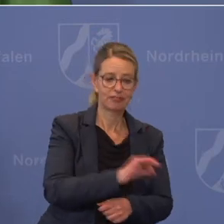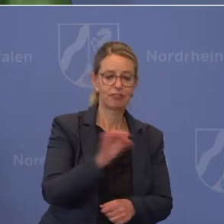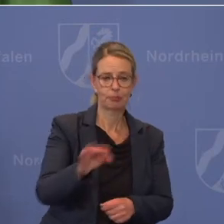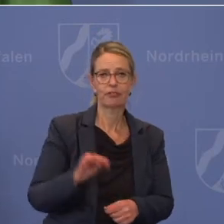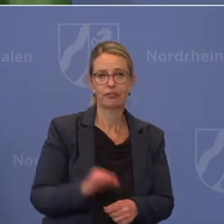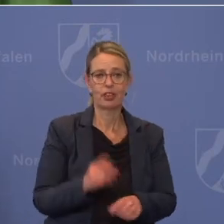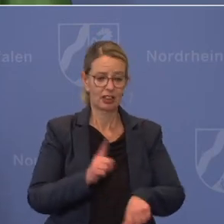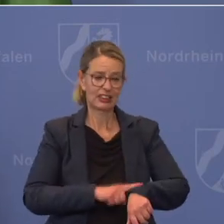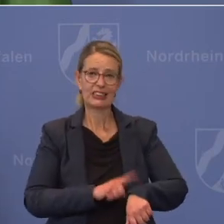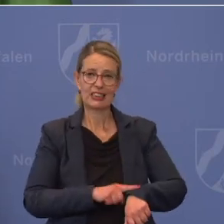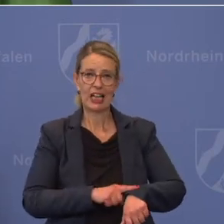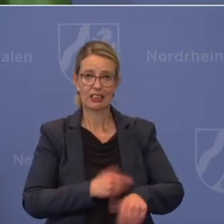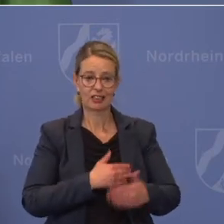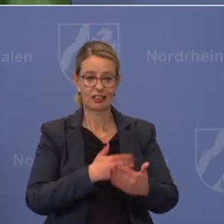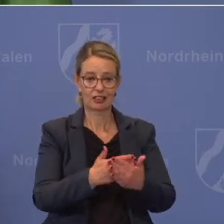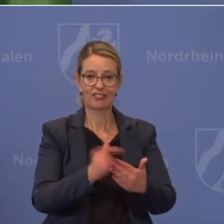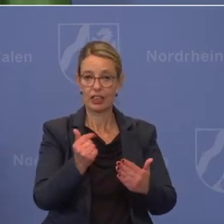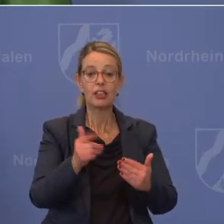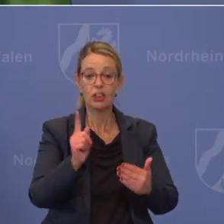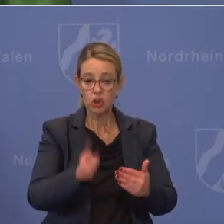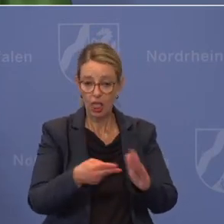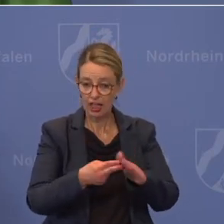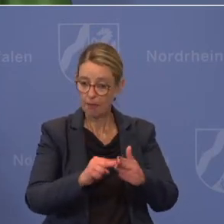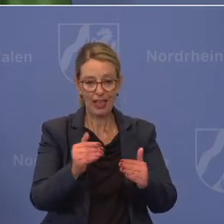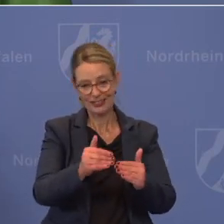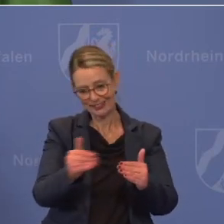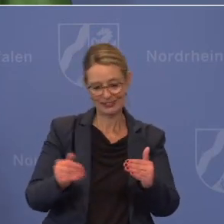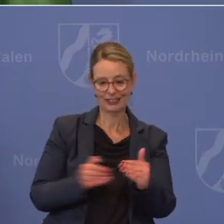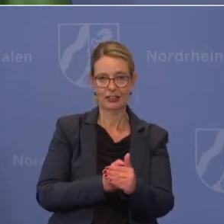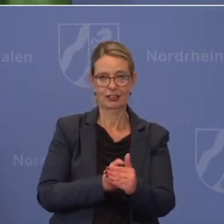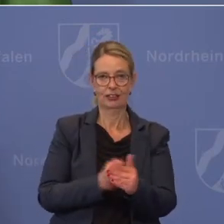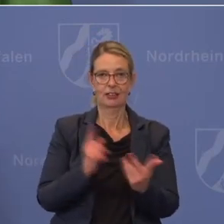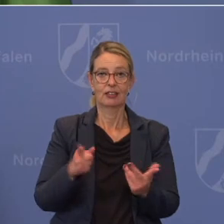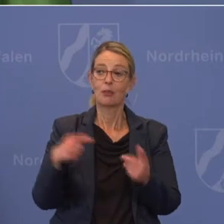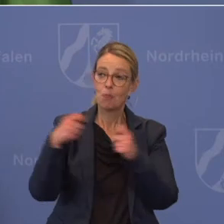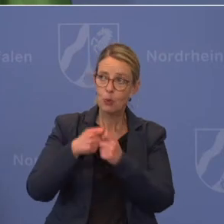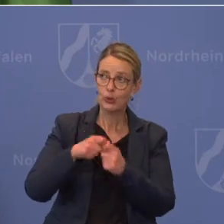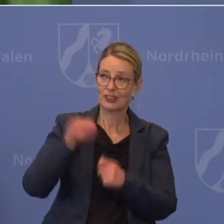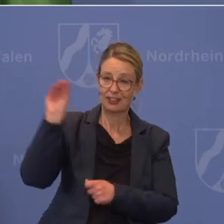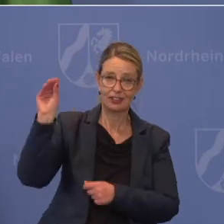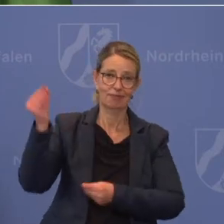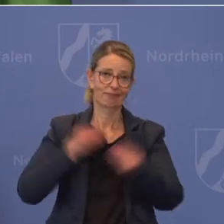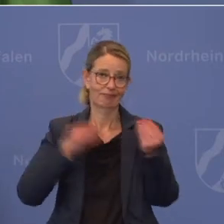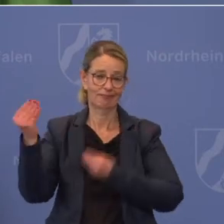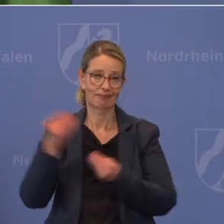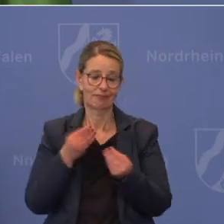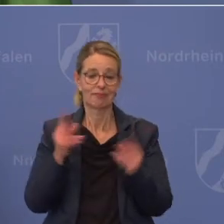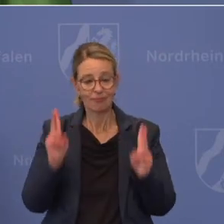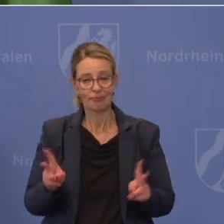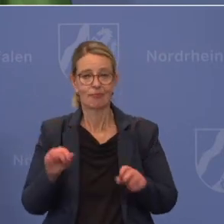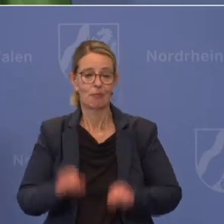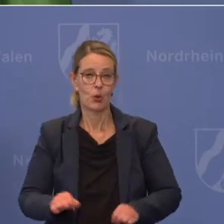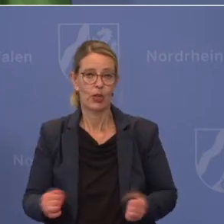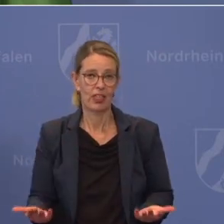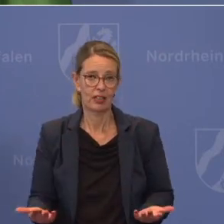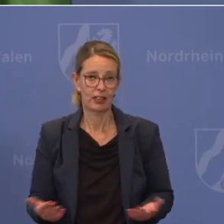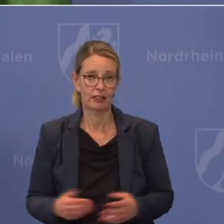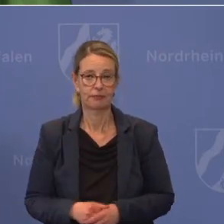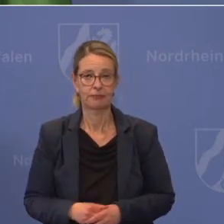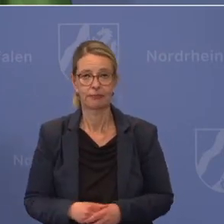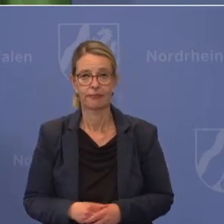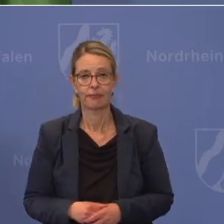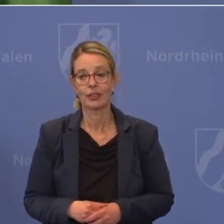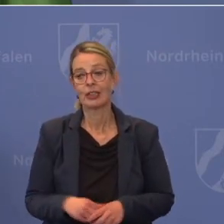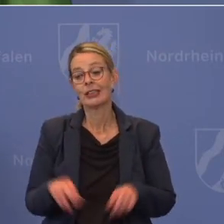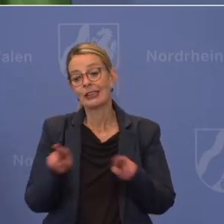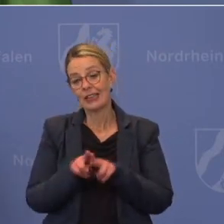auch zeitlich vorziehen können. Hier müssen wir weiter mit dem Bund darüber reden, dass das auch möglich wird. Ebenso hätte ich